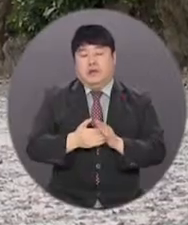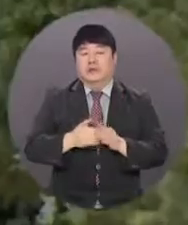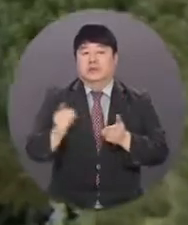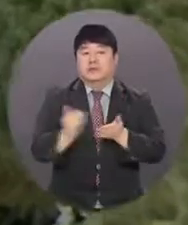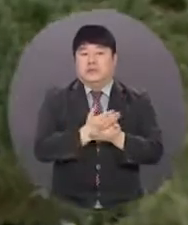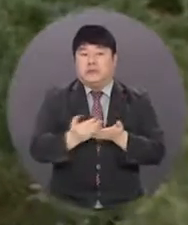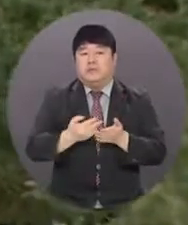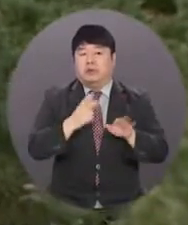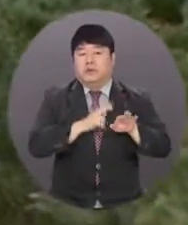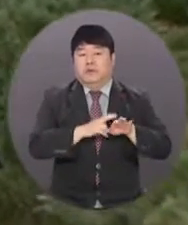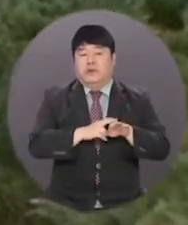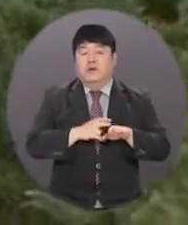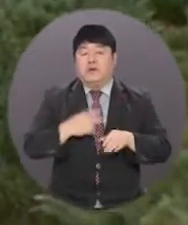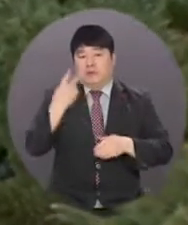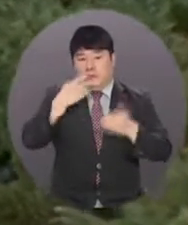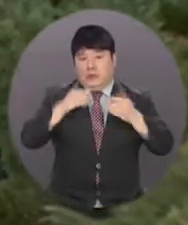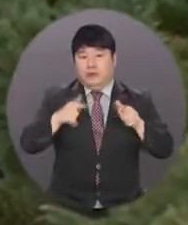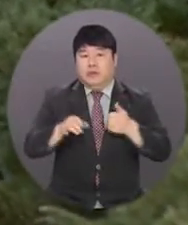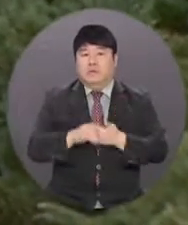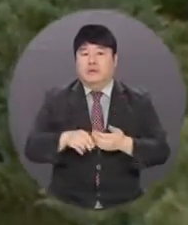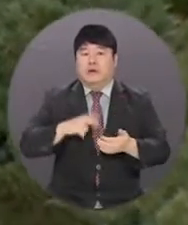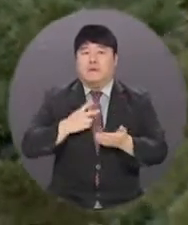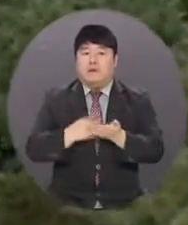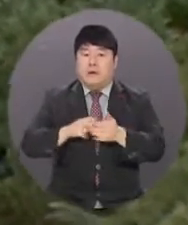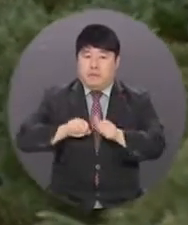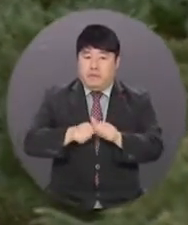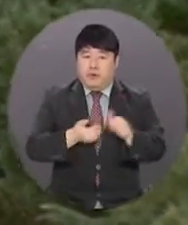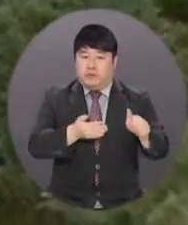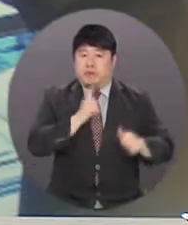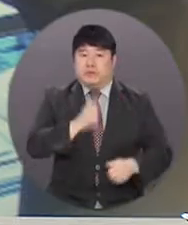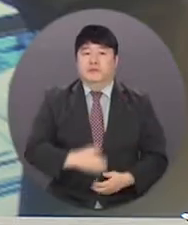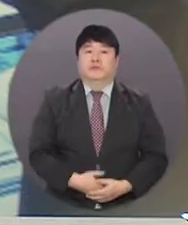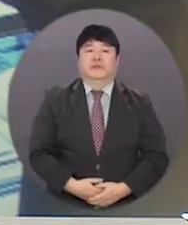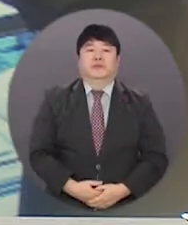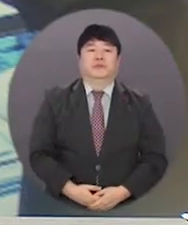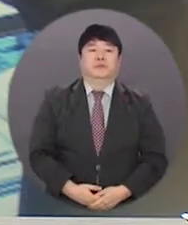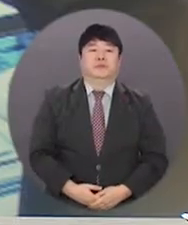않으면 사법조치하겠다고 밝혔습니다.